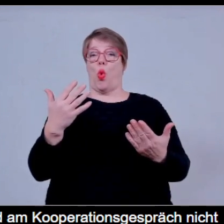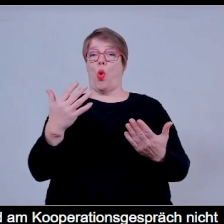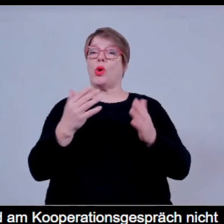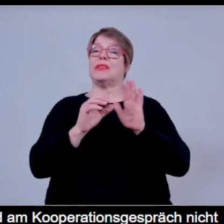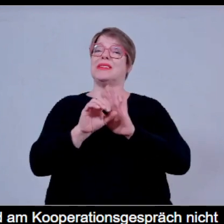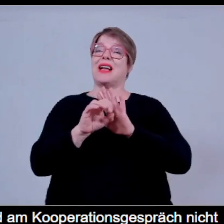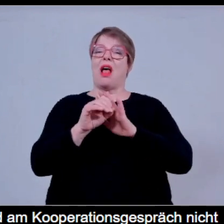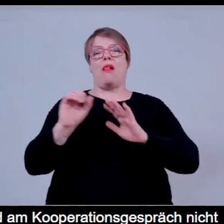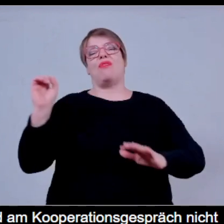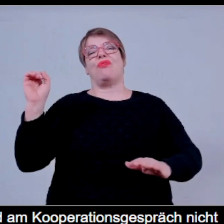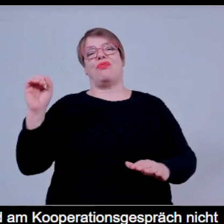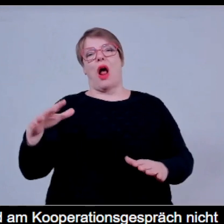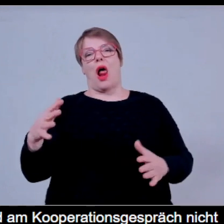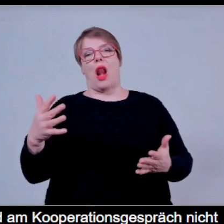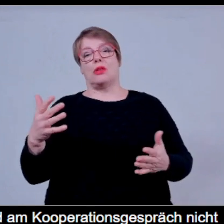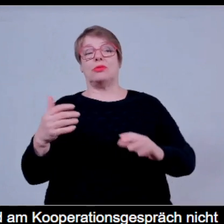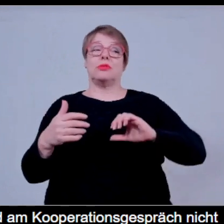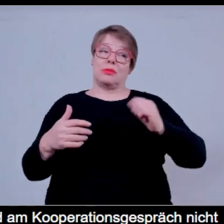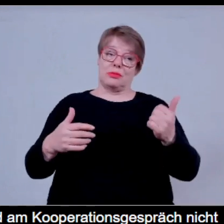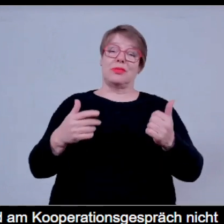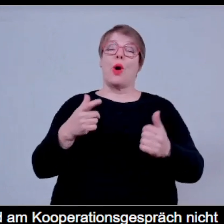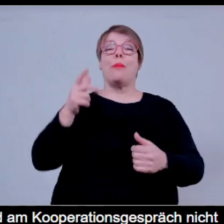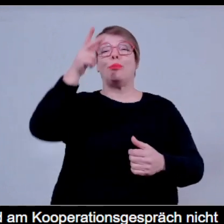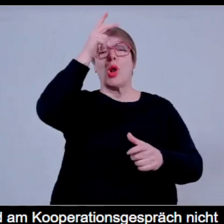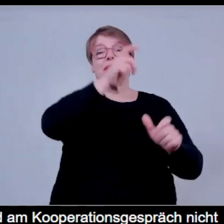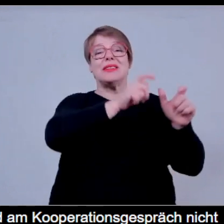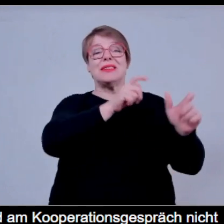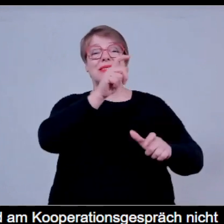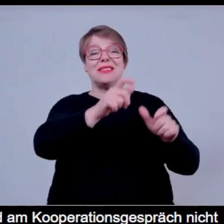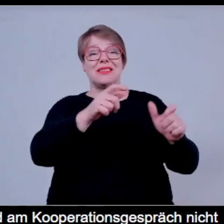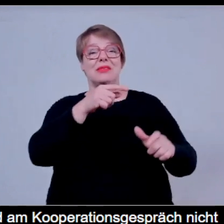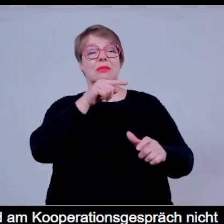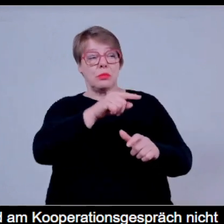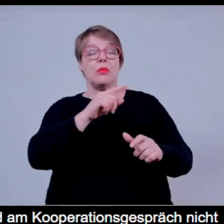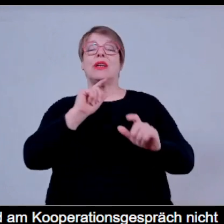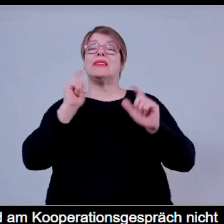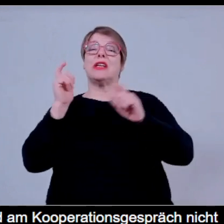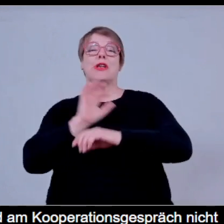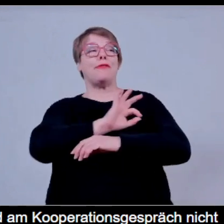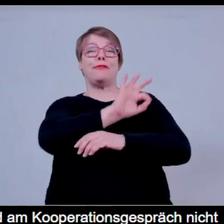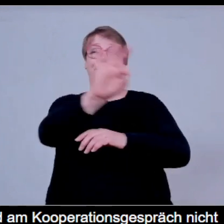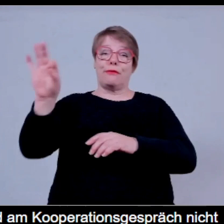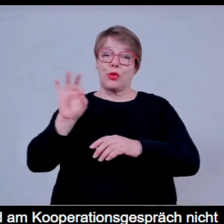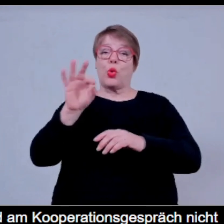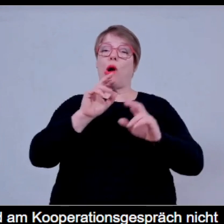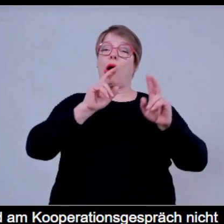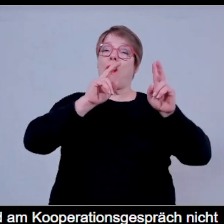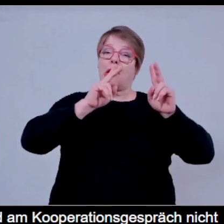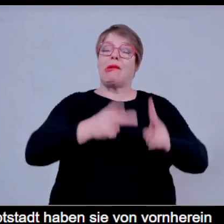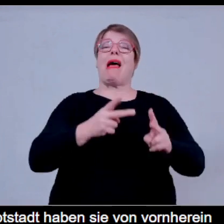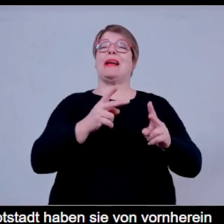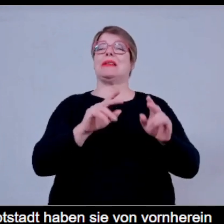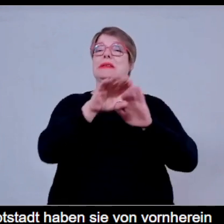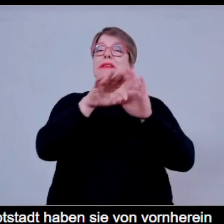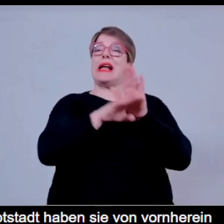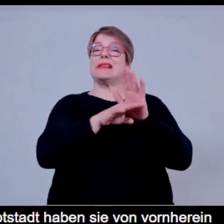Polizistinnen und Polizisten, aber natürlich auch für die Bürgerinnen und Bürger, die diese Form der Protestaktionen